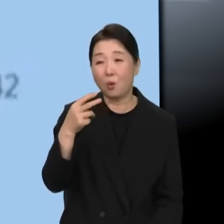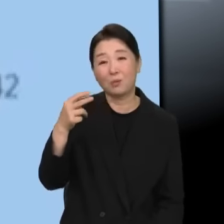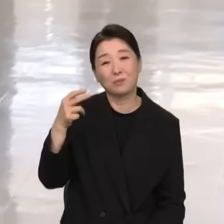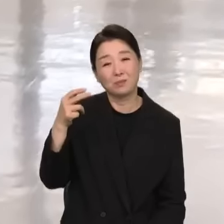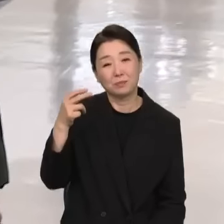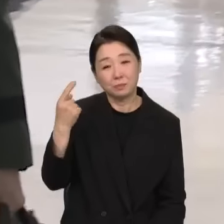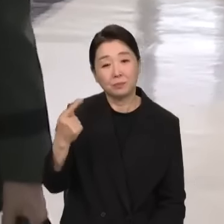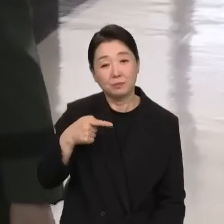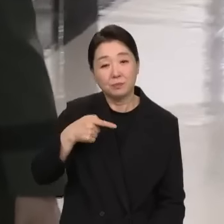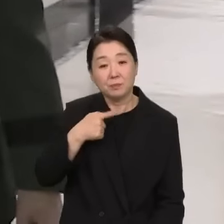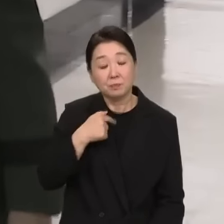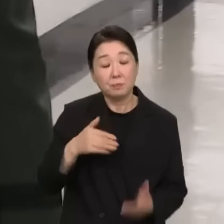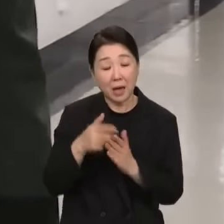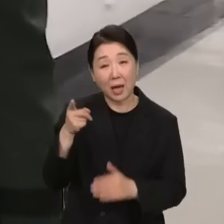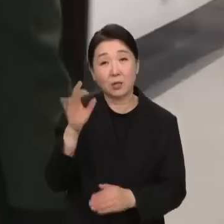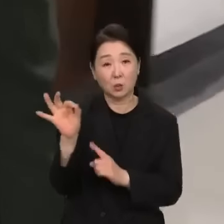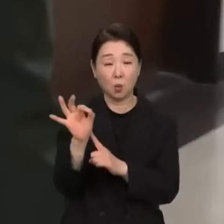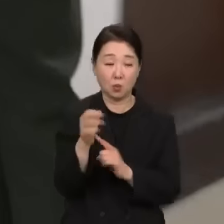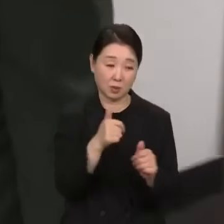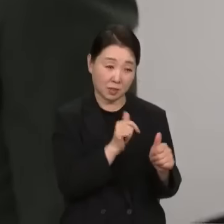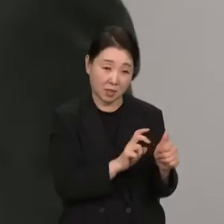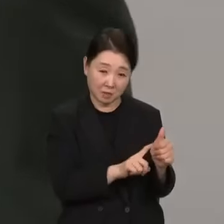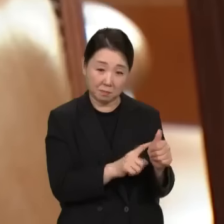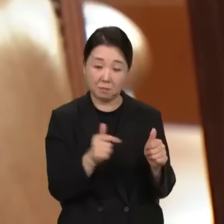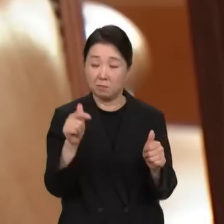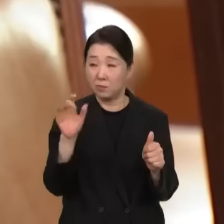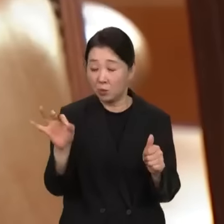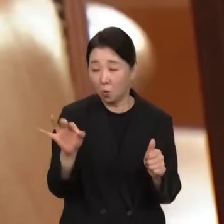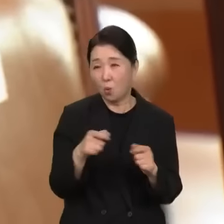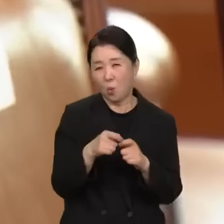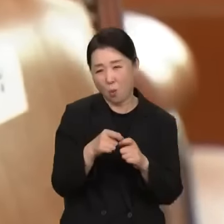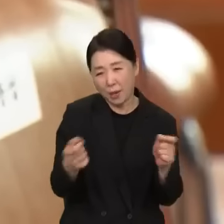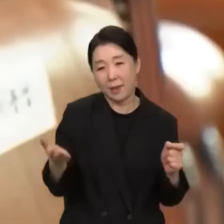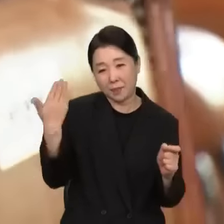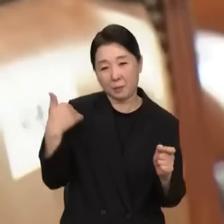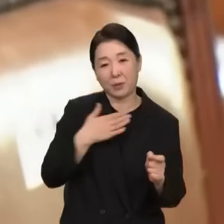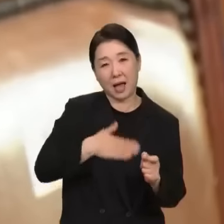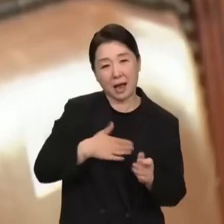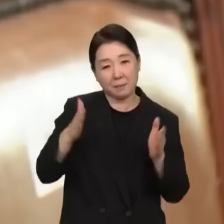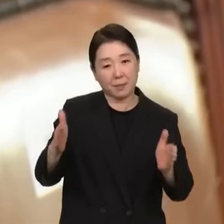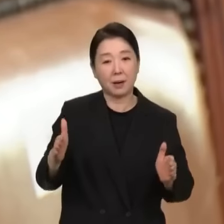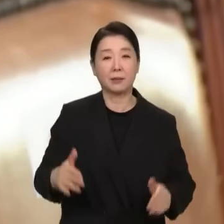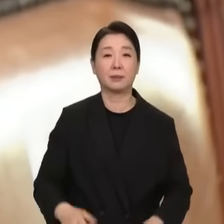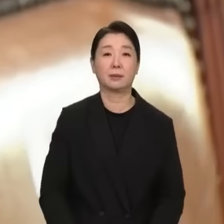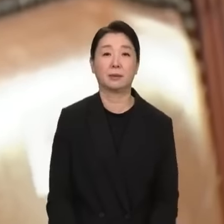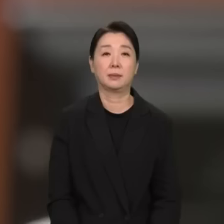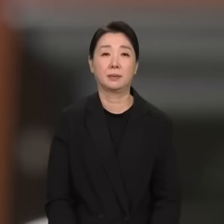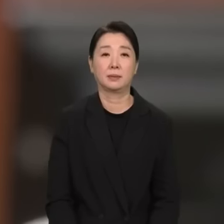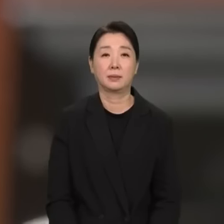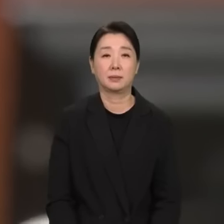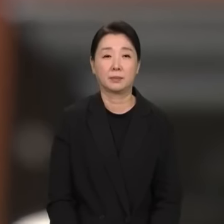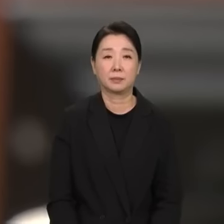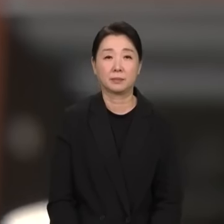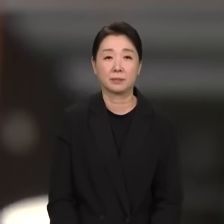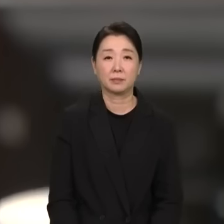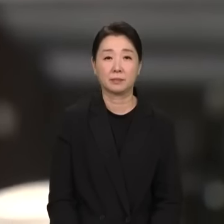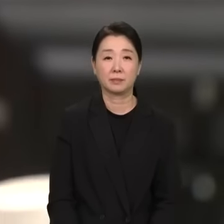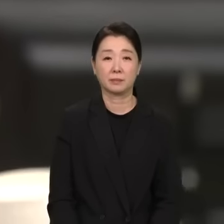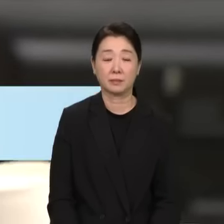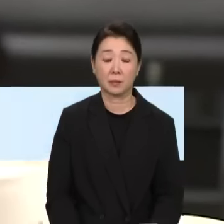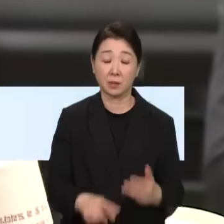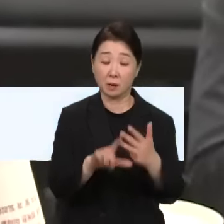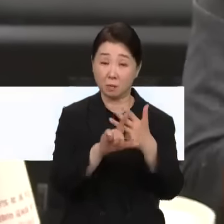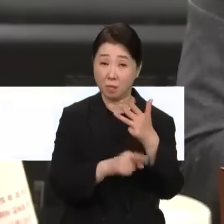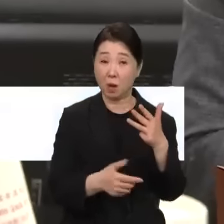씨였습니다. 임성근 전 사단장도 송 씨와 오래전부터 알고 지내는 사이라고 인정했습니다. 지난해 8월